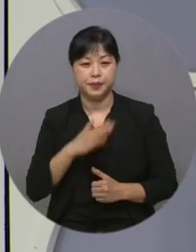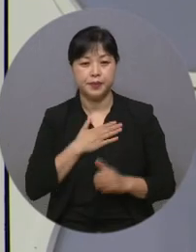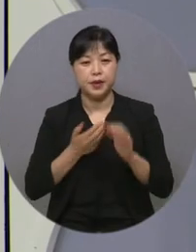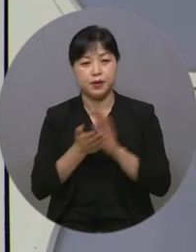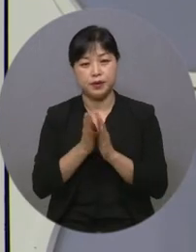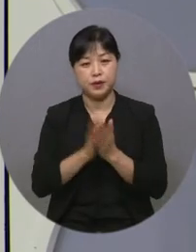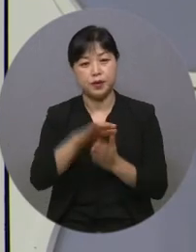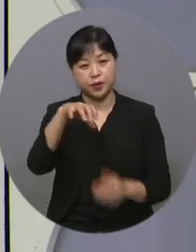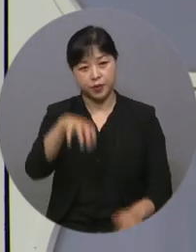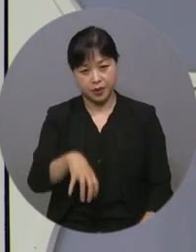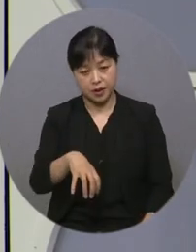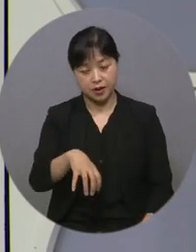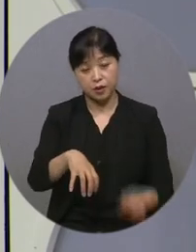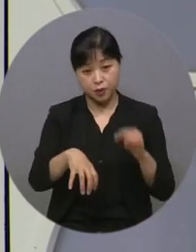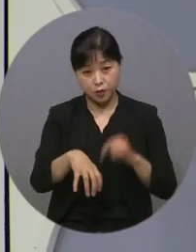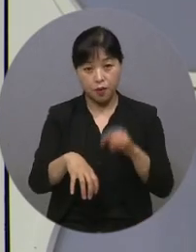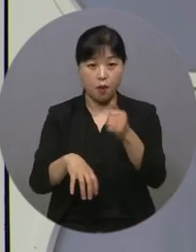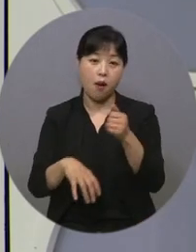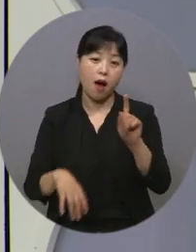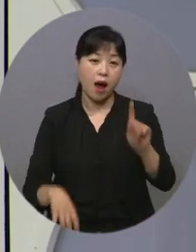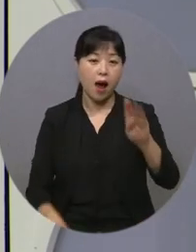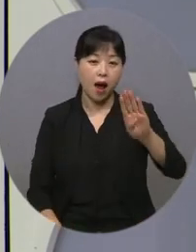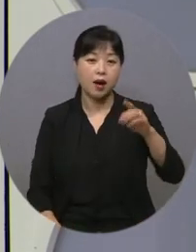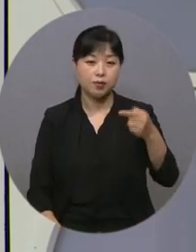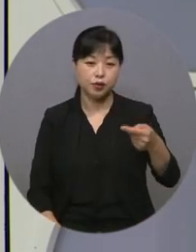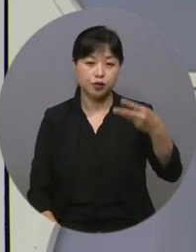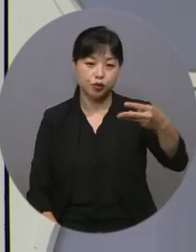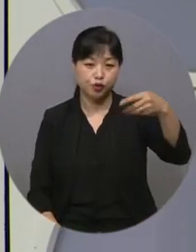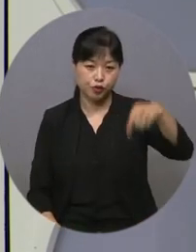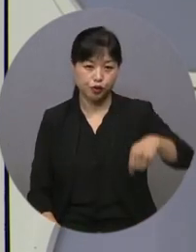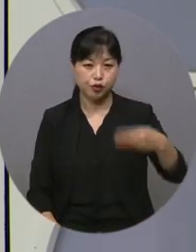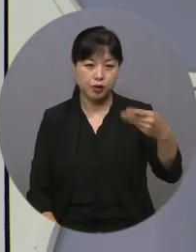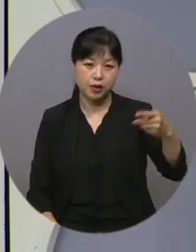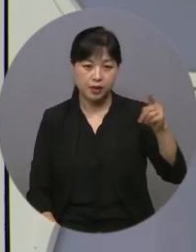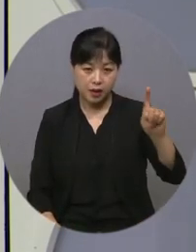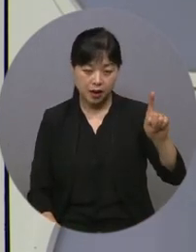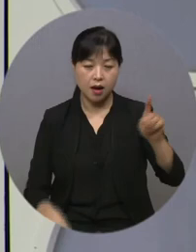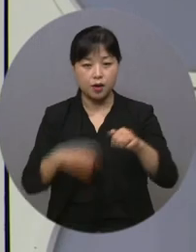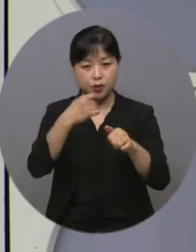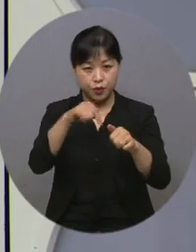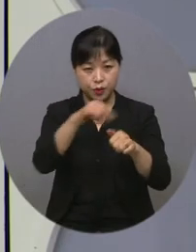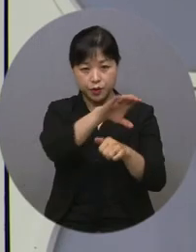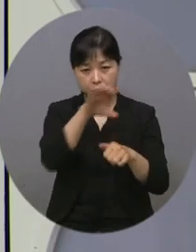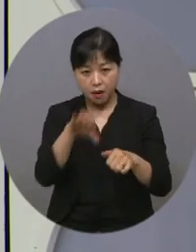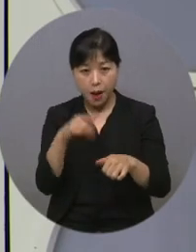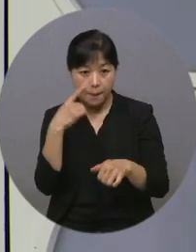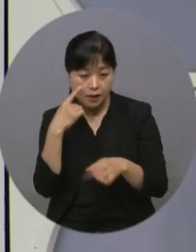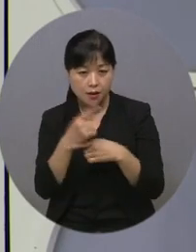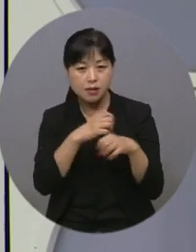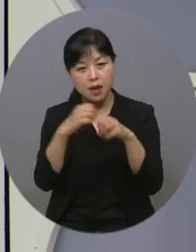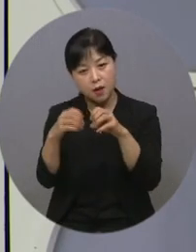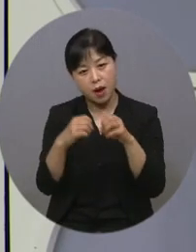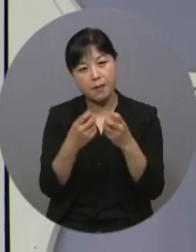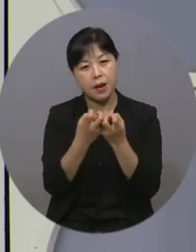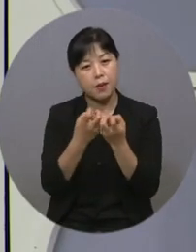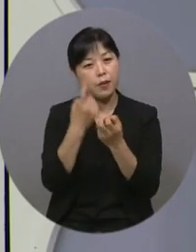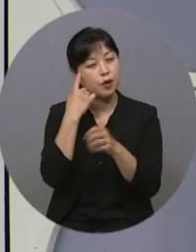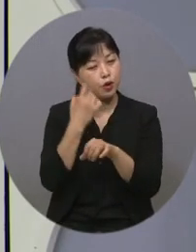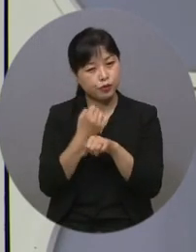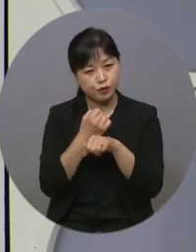유치원에서도 그런 교육 하부르타 교육을 대입해가지고 대화법을 서로